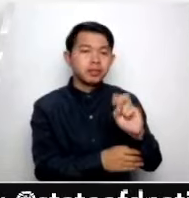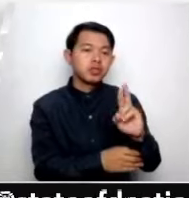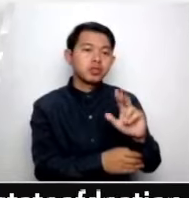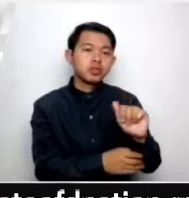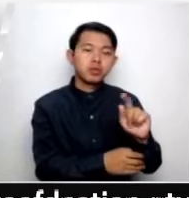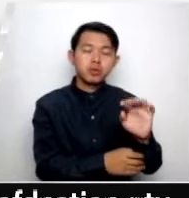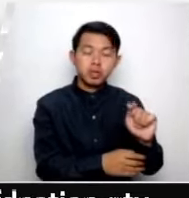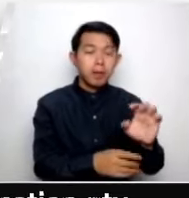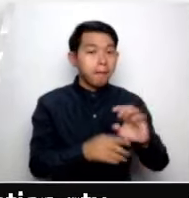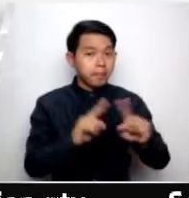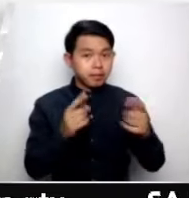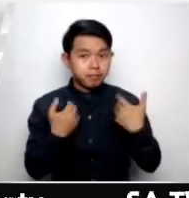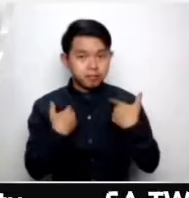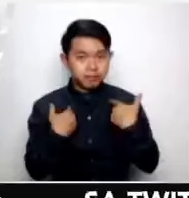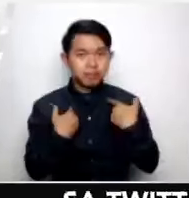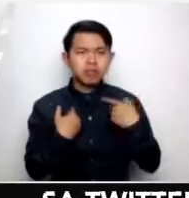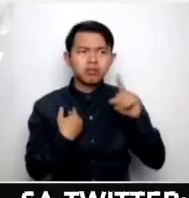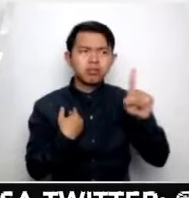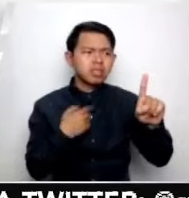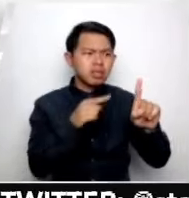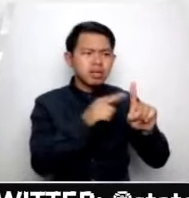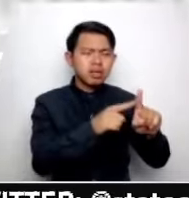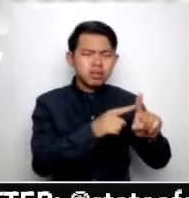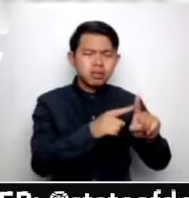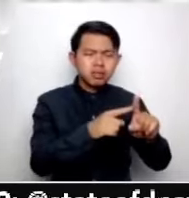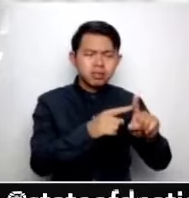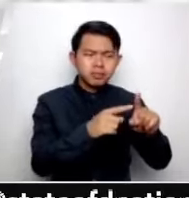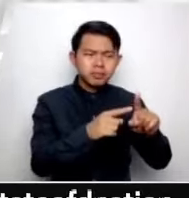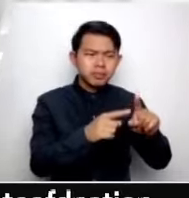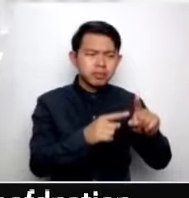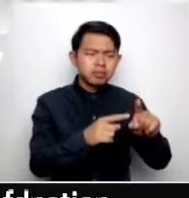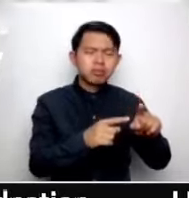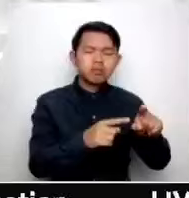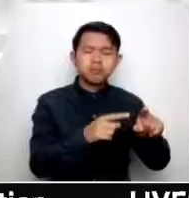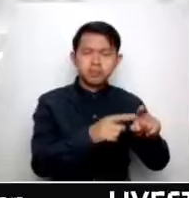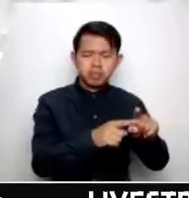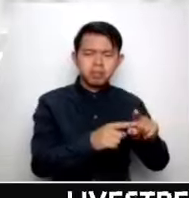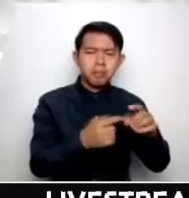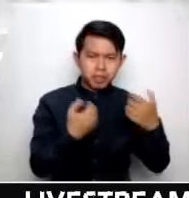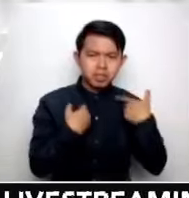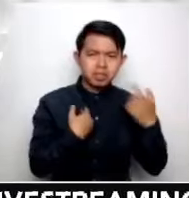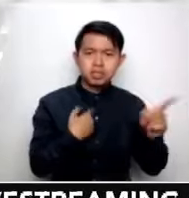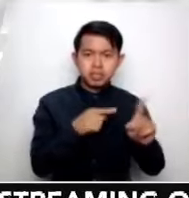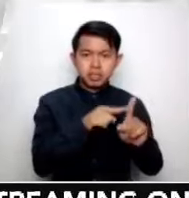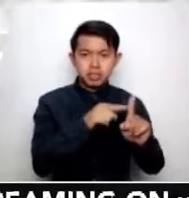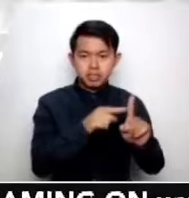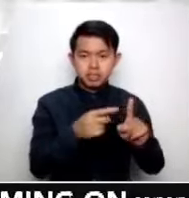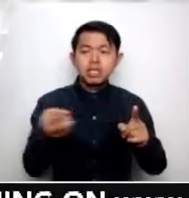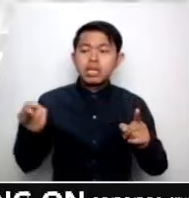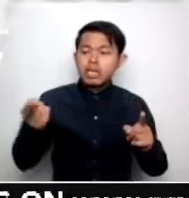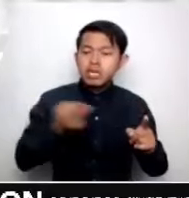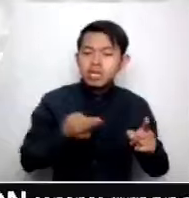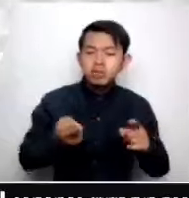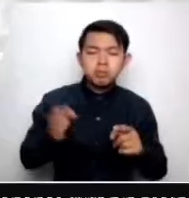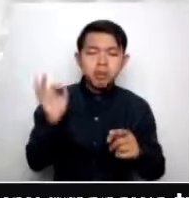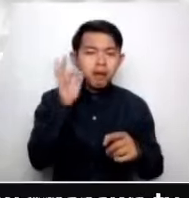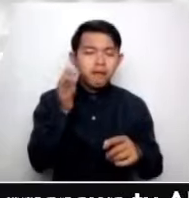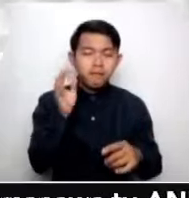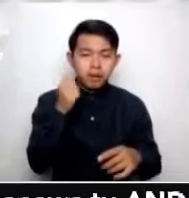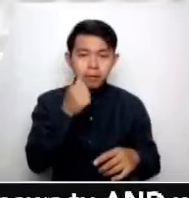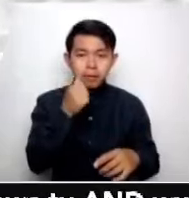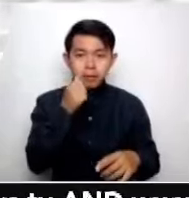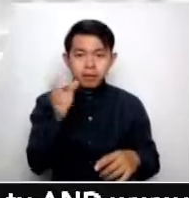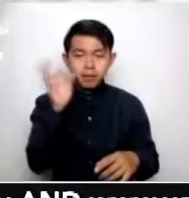Inaalam pa ang pagkakakilanlan at nasyonalidad sabi ng Bureau of immigration kabilang ang Cambodia sa mga bansang mahigpit nilang